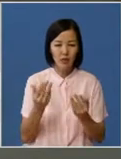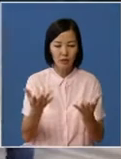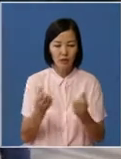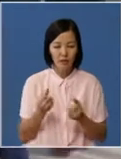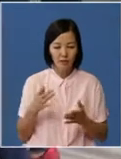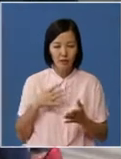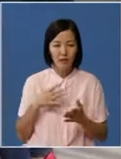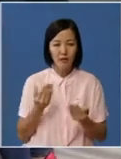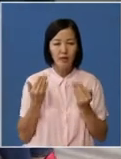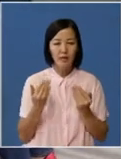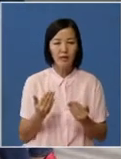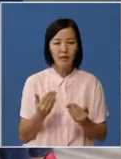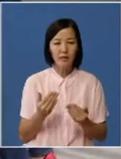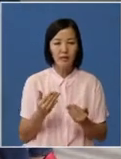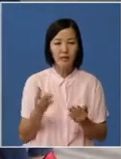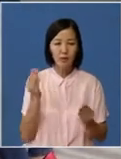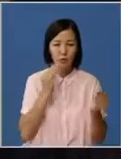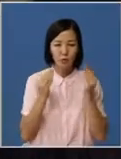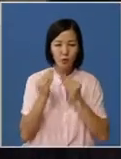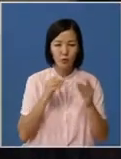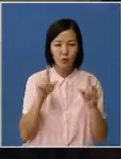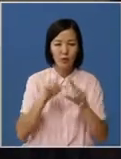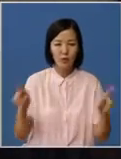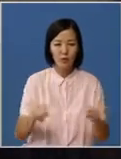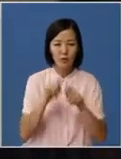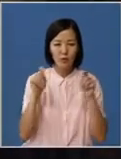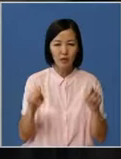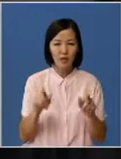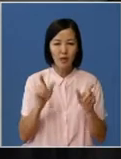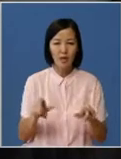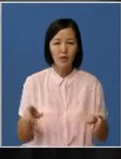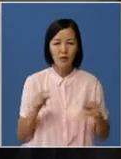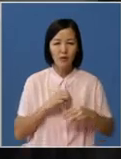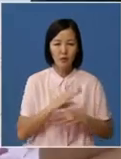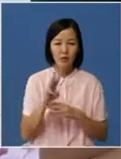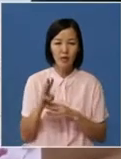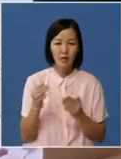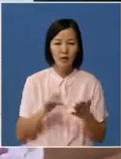соның нәтижесін көріп отыр. Сұлулық салонын ашты. Бірнеше адамды жұмысқа тартты. Бүгінде ол